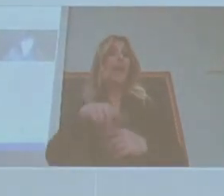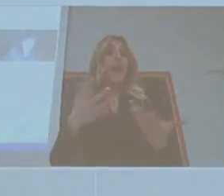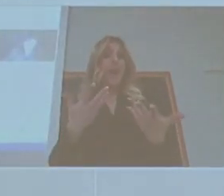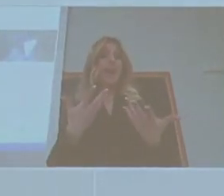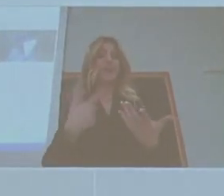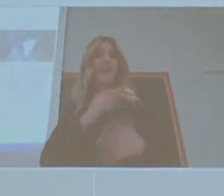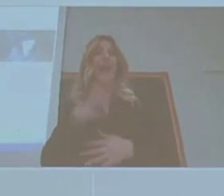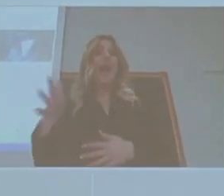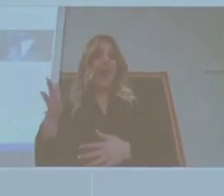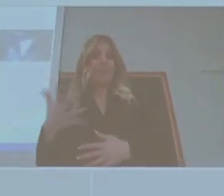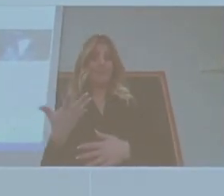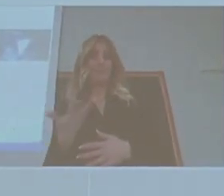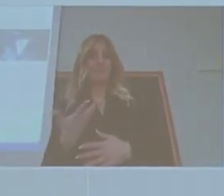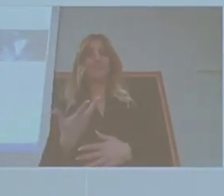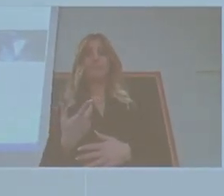ad aiutare